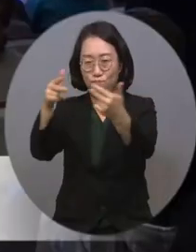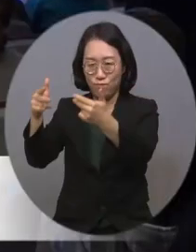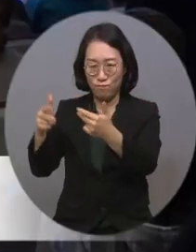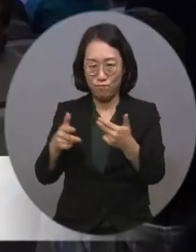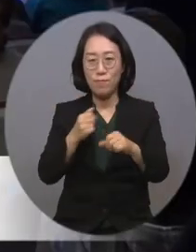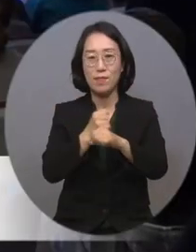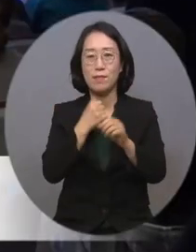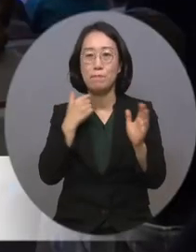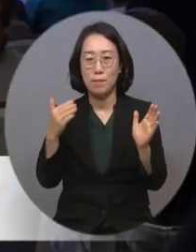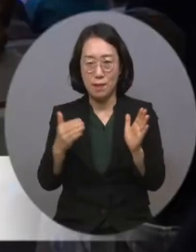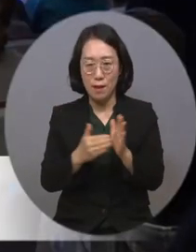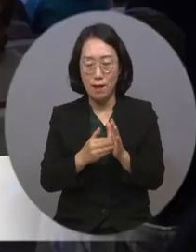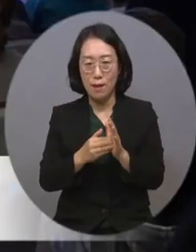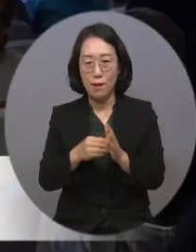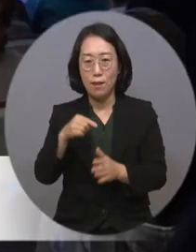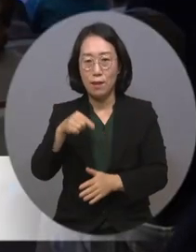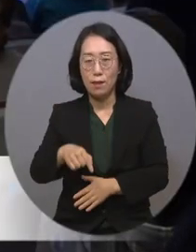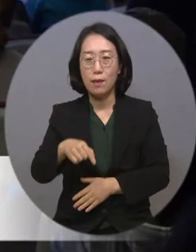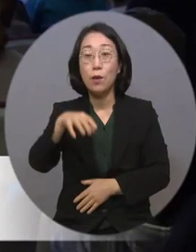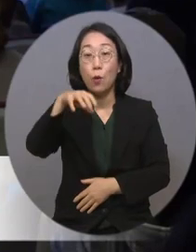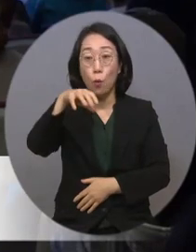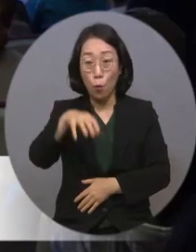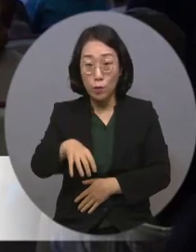우리 양주시 광정면이